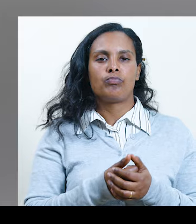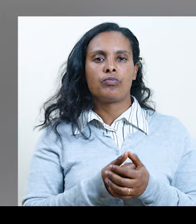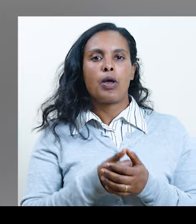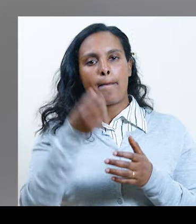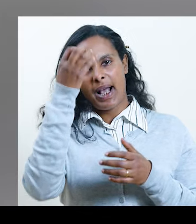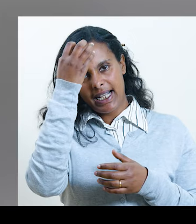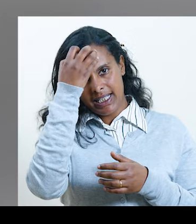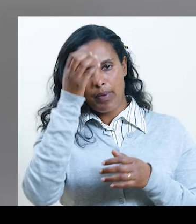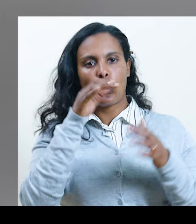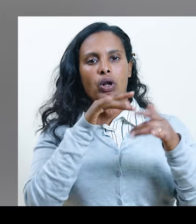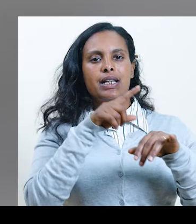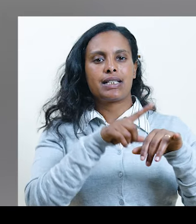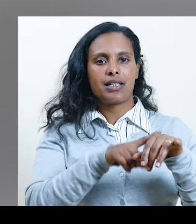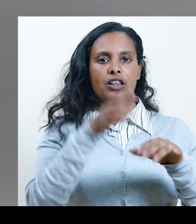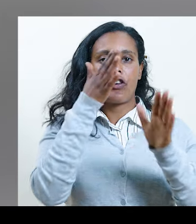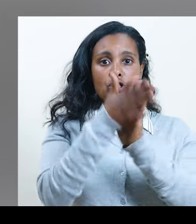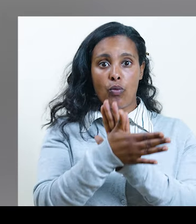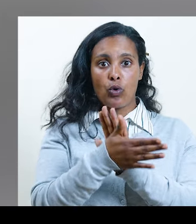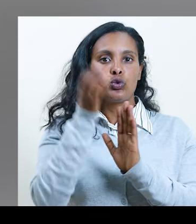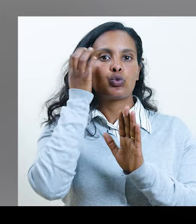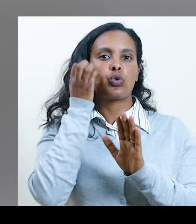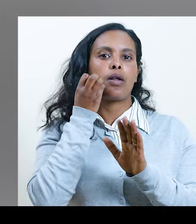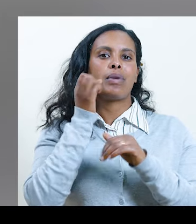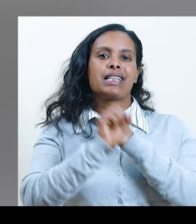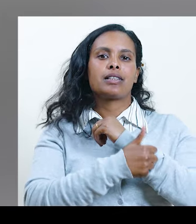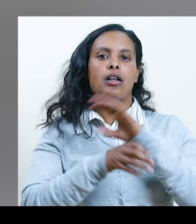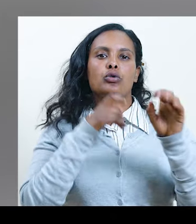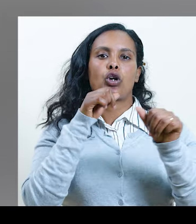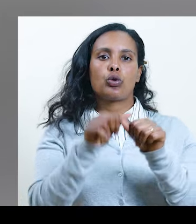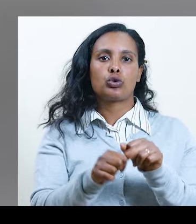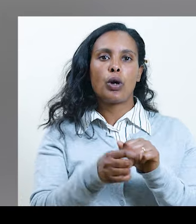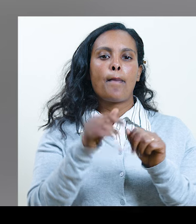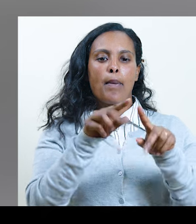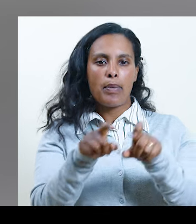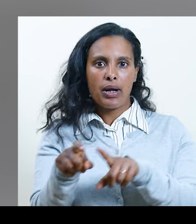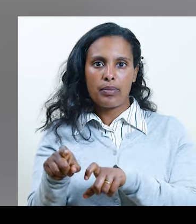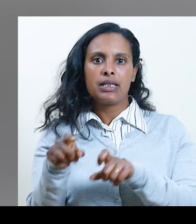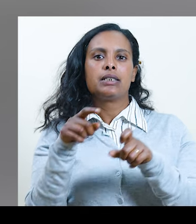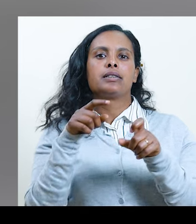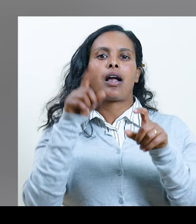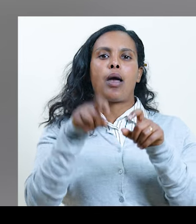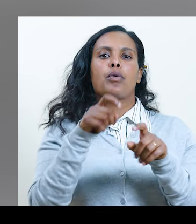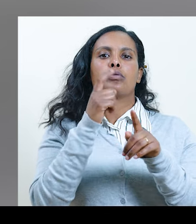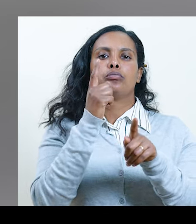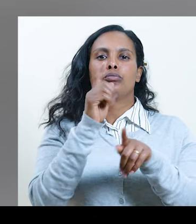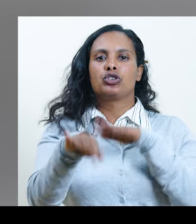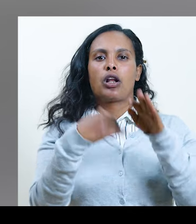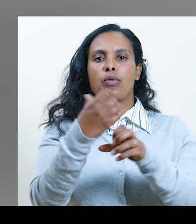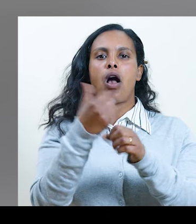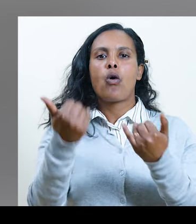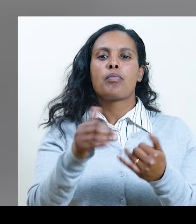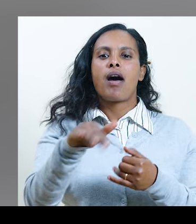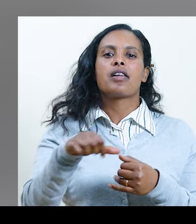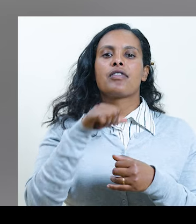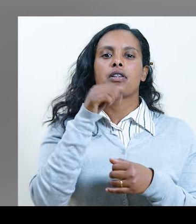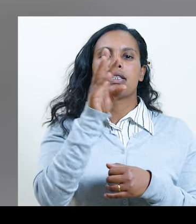ነው። መንግስት በጦርነቱ ጊዜ የተፈጸሙ ጾታን መሰረት ያደረጉ ጥቃቶችን በመመርመር ተገቢ እርምጃ ለመውሰድ